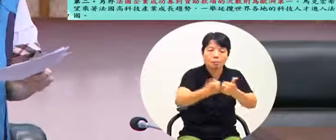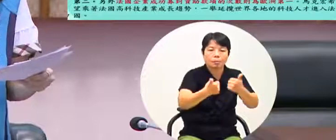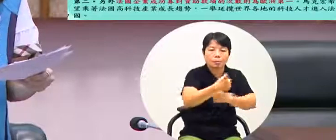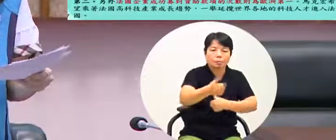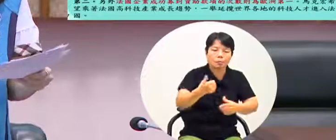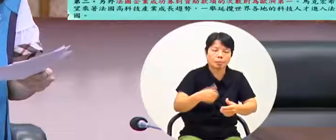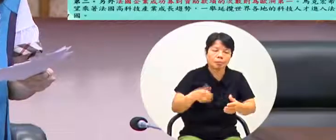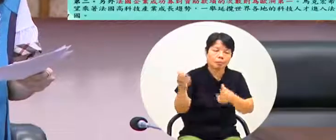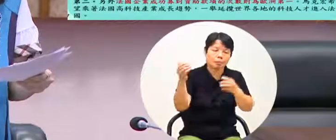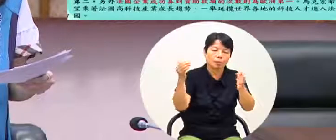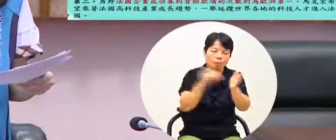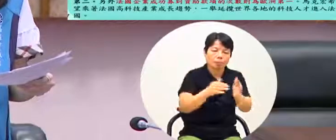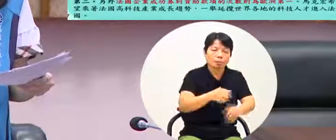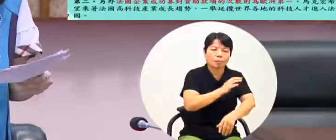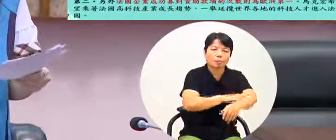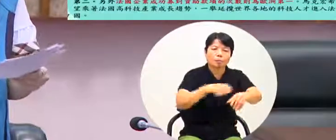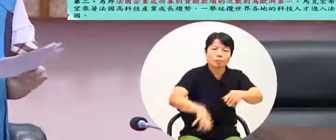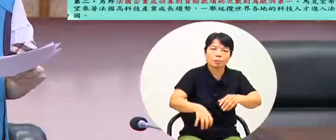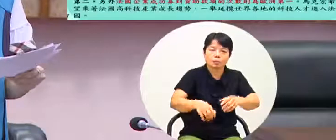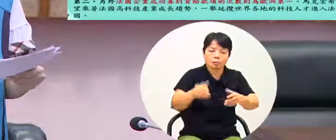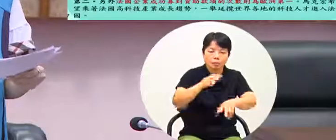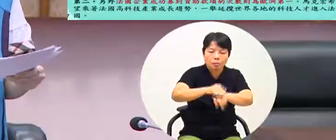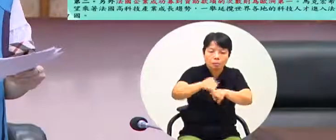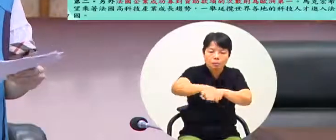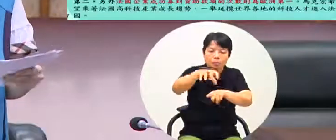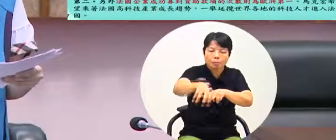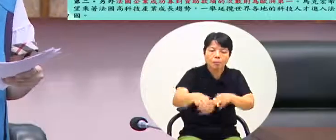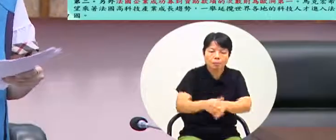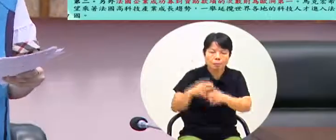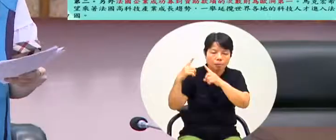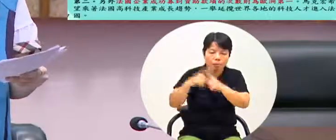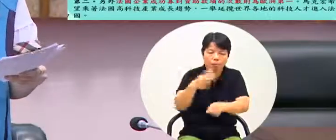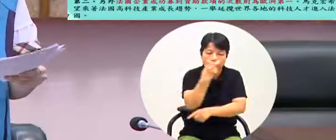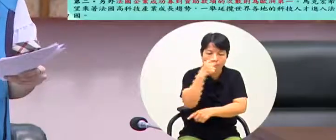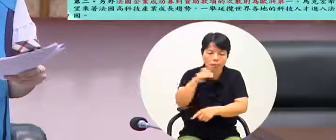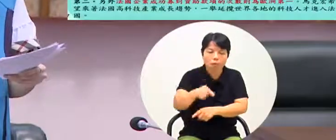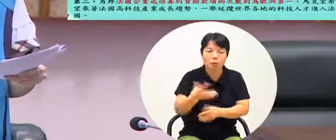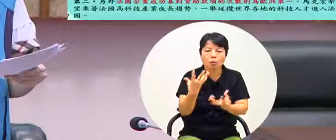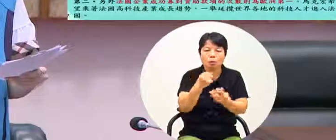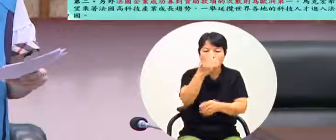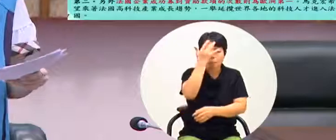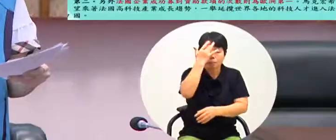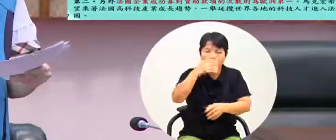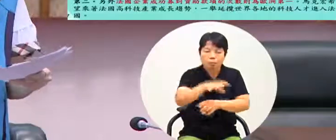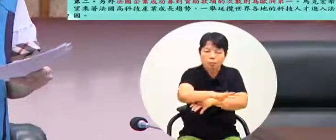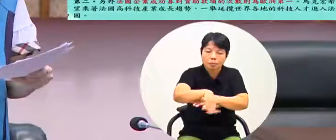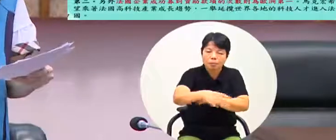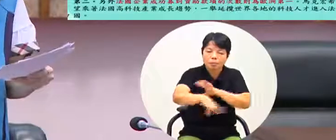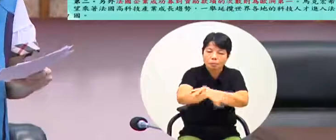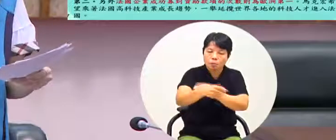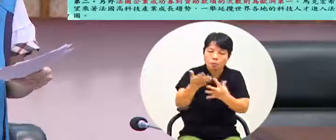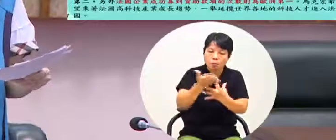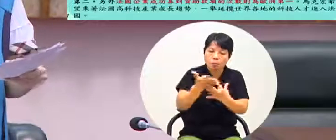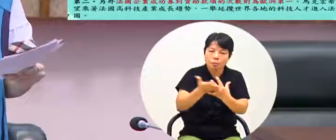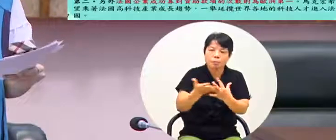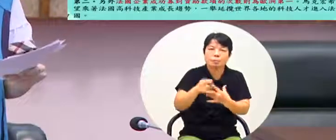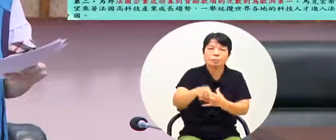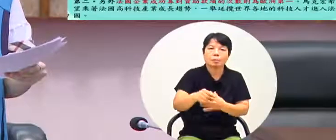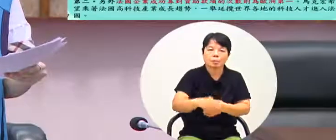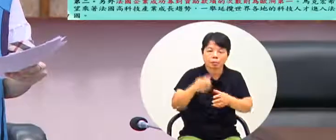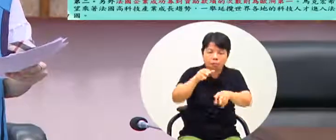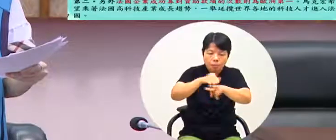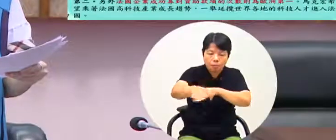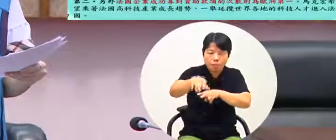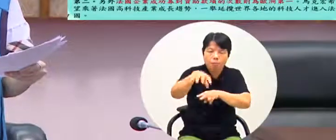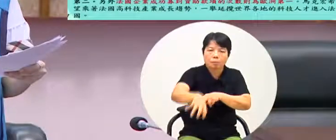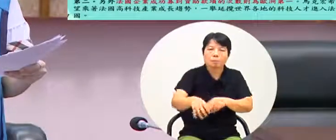会勘那些可以让那个无障碍空间的这个部分哦。那其实高铁站跟其他的站比起来是已经算